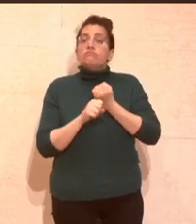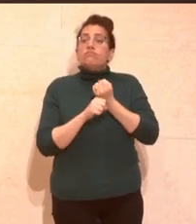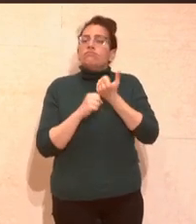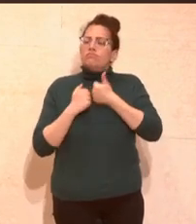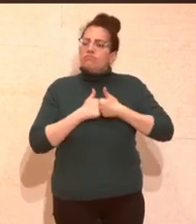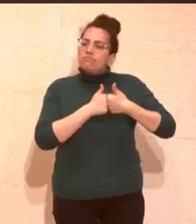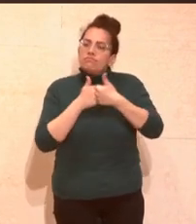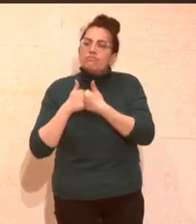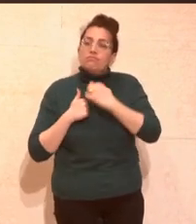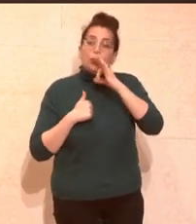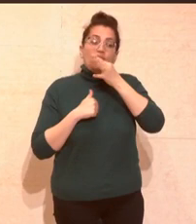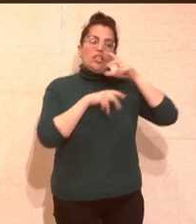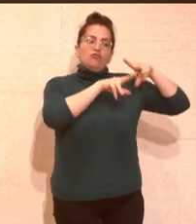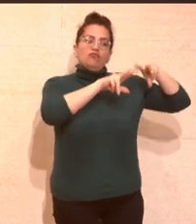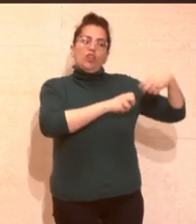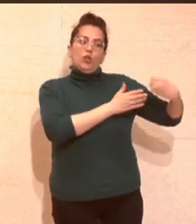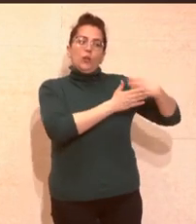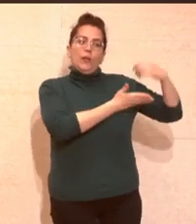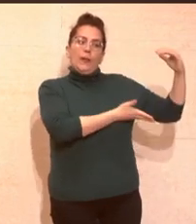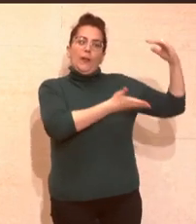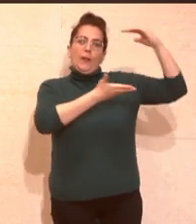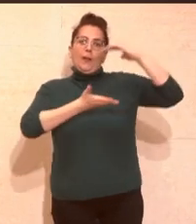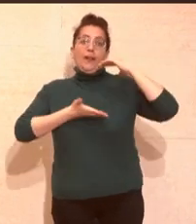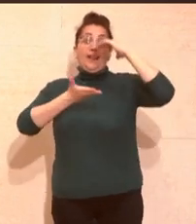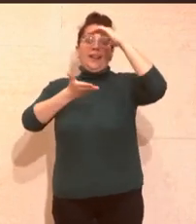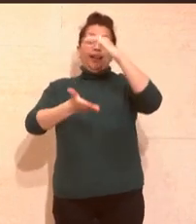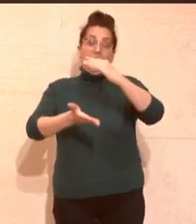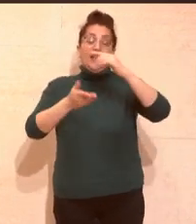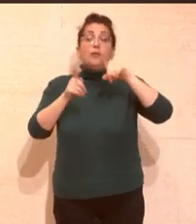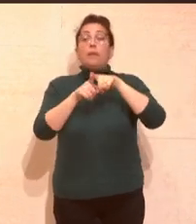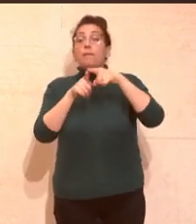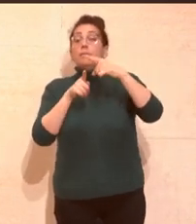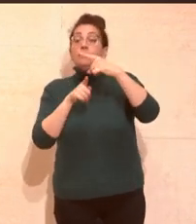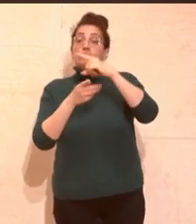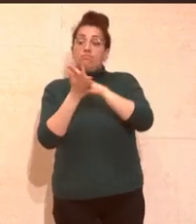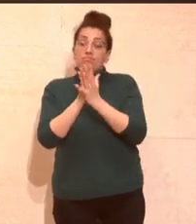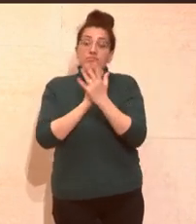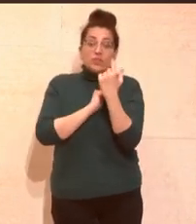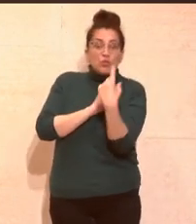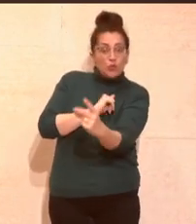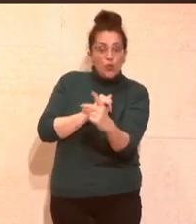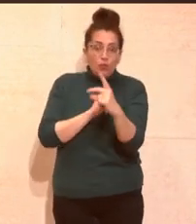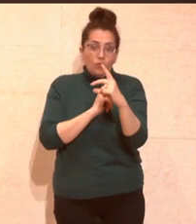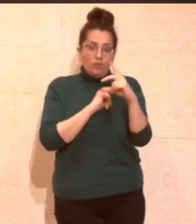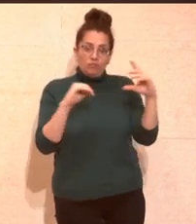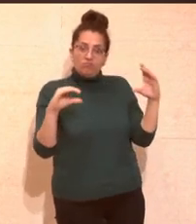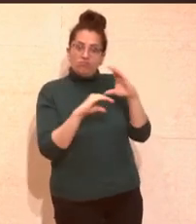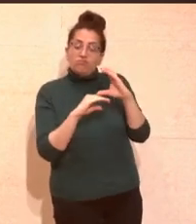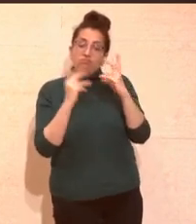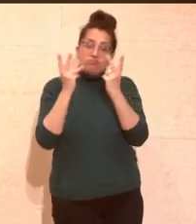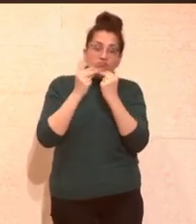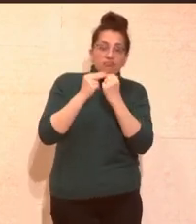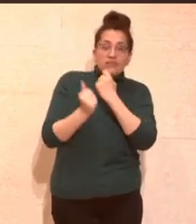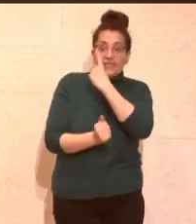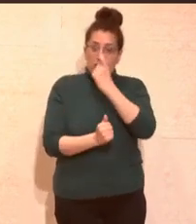sur les données de la recherche, mais aussi sur votre pratique professionnelle. Donc, n'hésitez pas à nous faire des commentaires ou à nous poser vos questions.